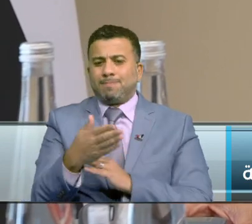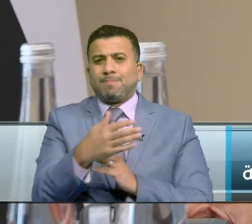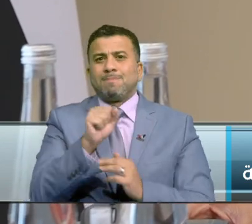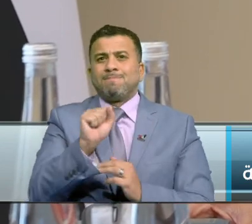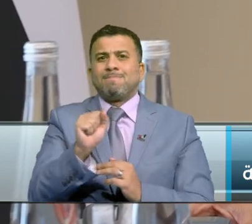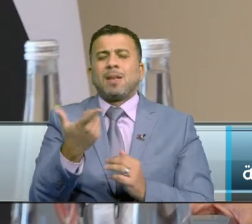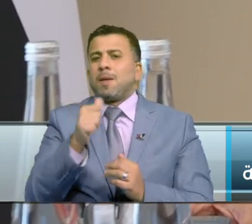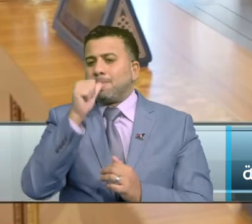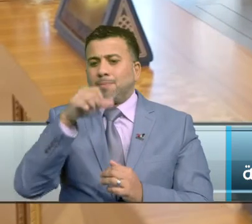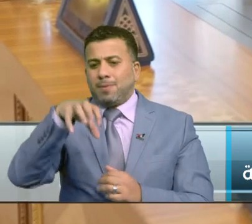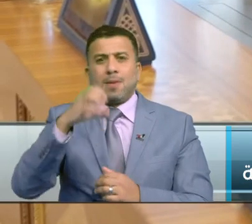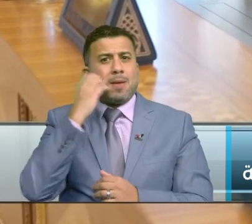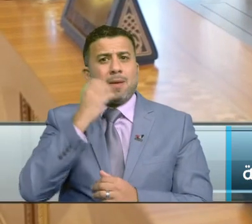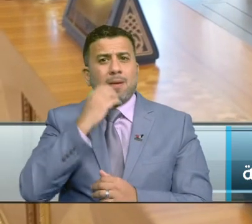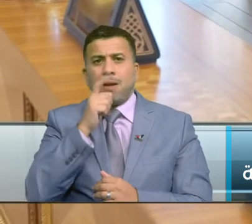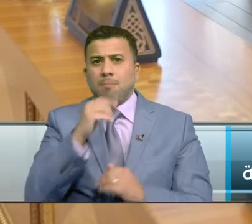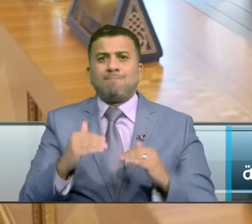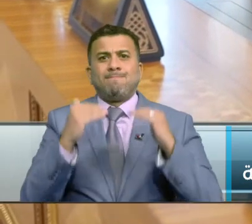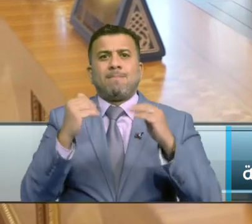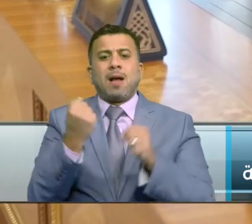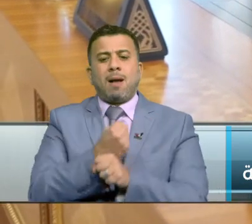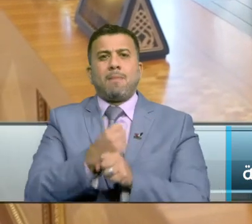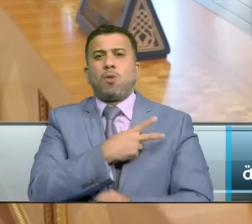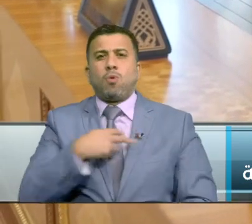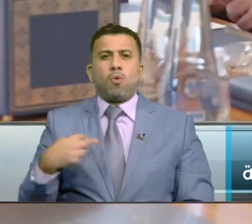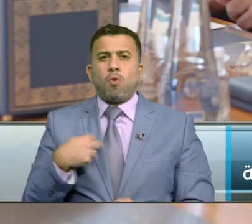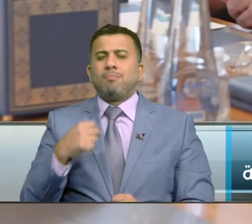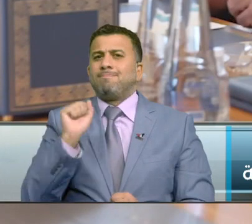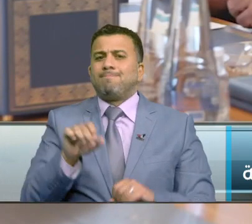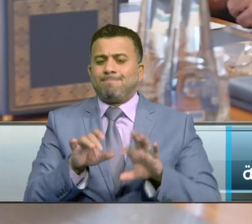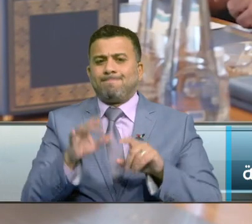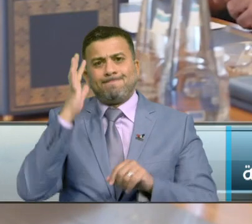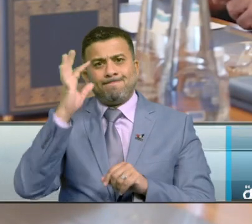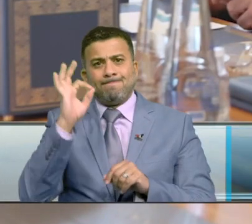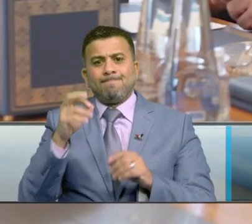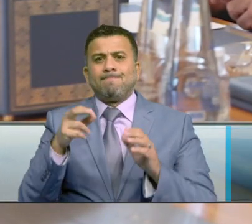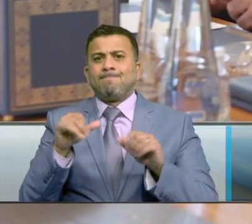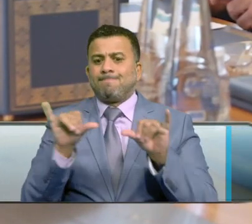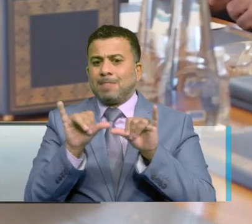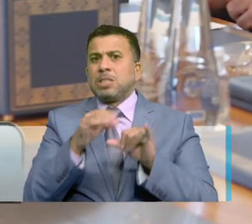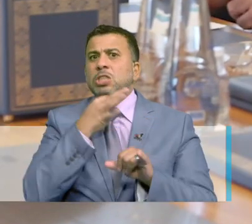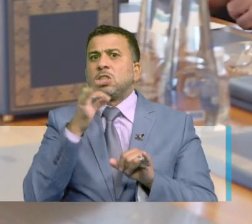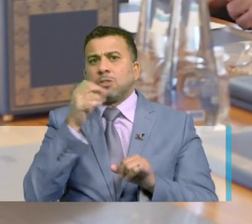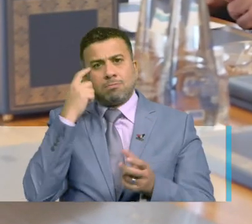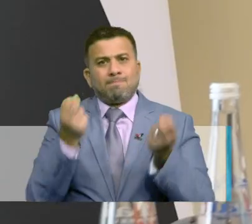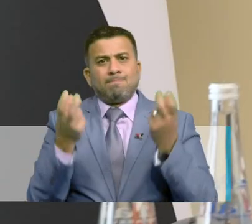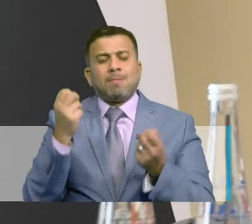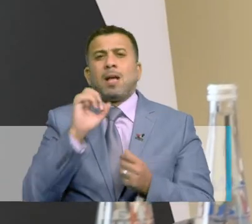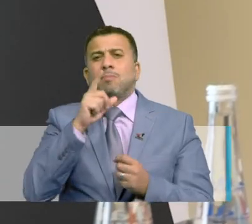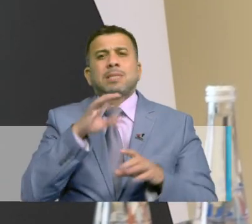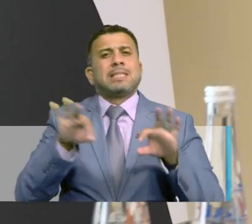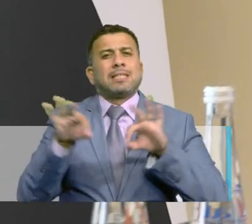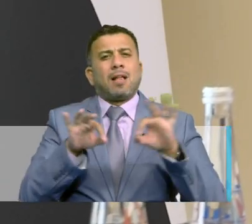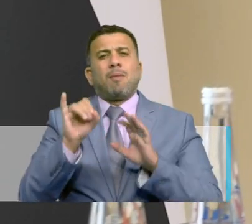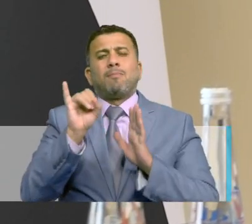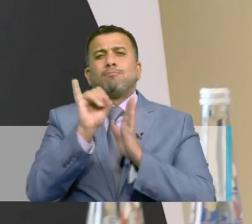بالدوله وسياسه رفع كفاءه العمل الحكومي من خلال استخدام التقنيات الذكاء الاصطناعي وسياسات المقترحه